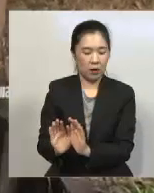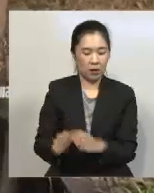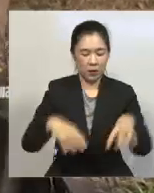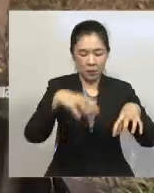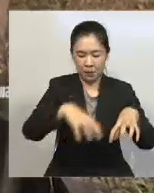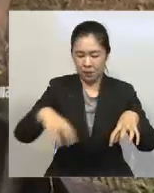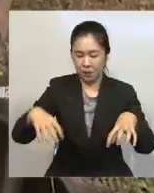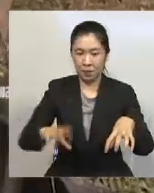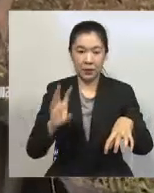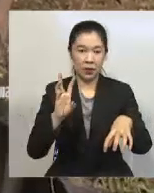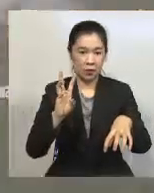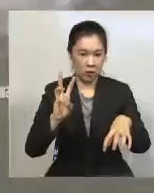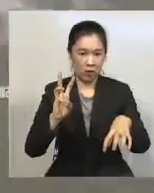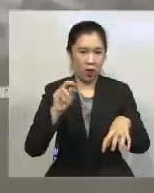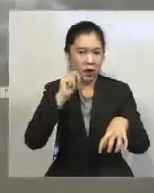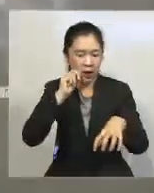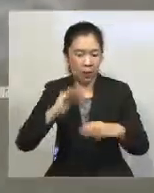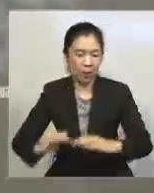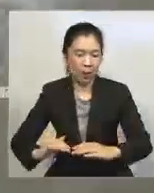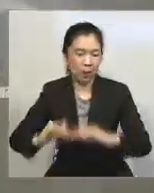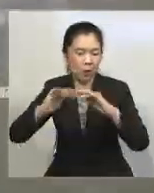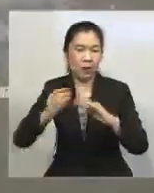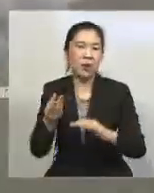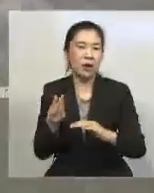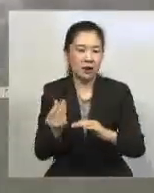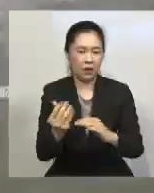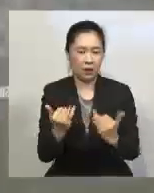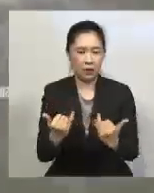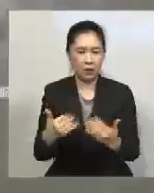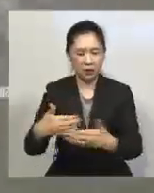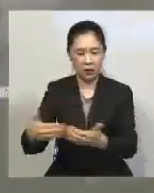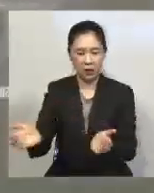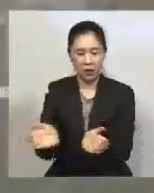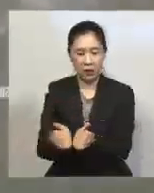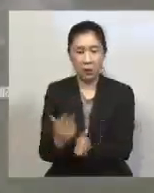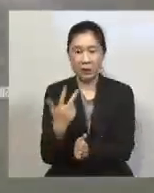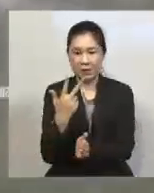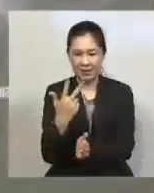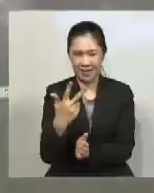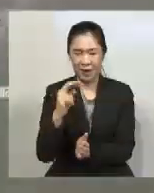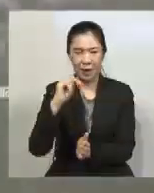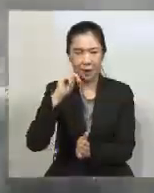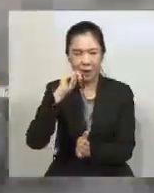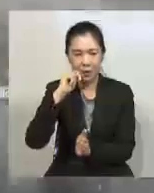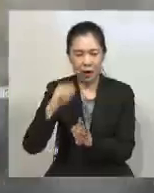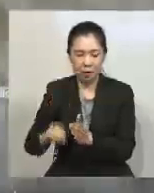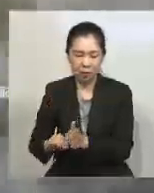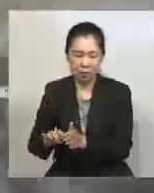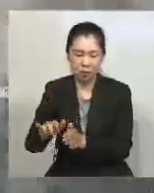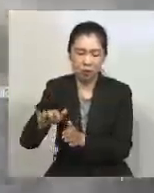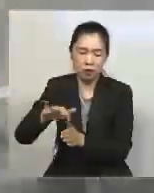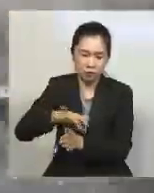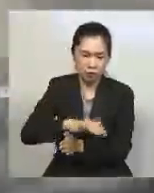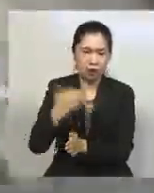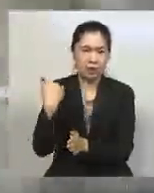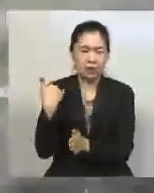แห่งมีปริมาณน้ำภายในอ่างเพิ่มขึ้นอย่างรวดเร็วและมีอ่างเก็บน้ำ3แห่งที่มีปริมาณน้ำเกินกว่าความจุ